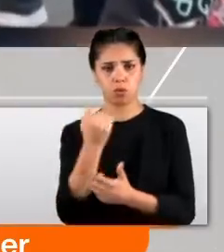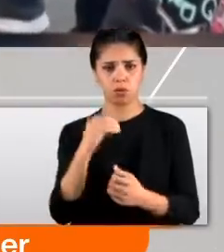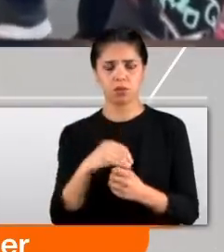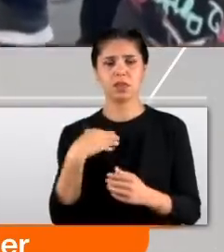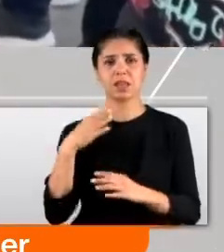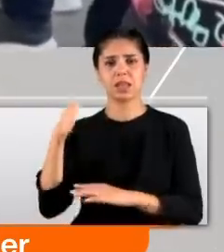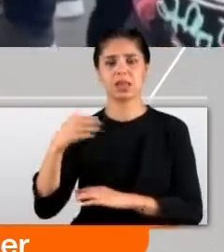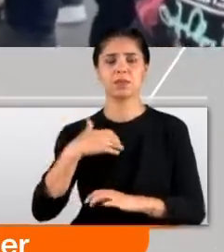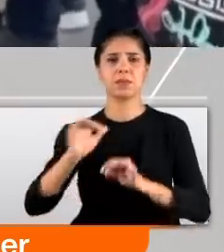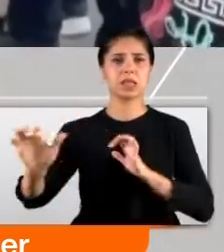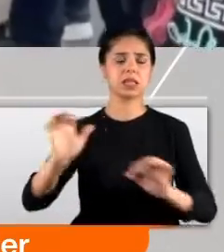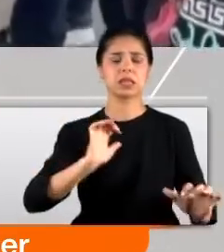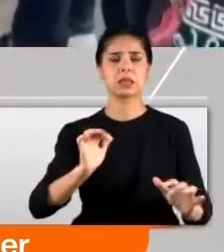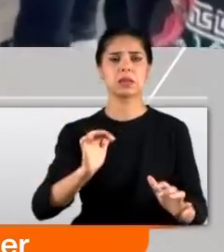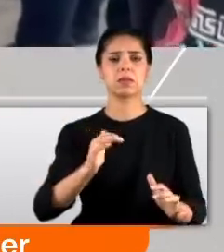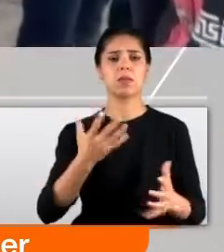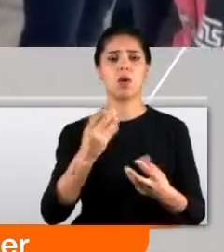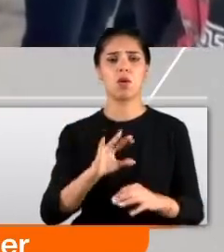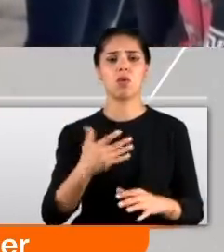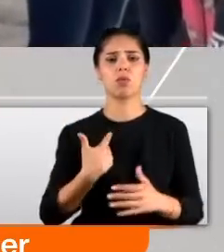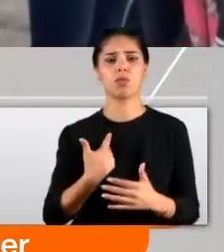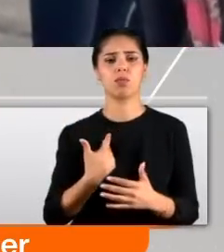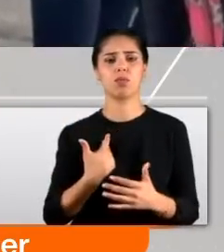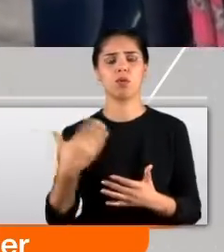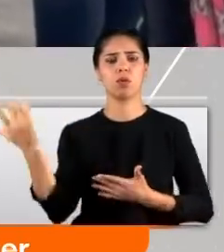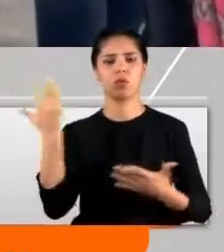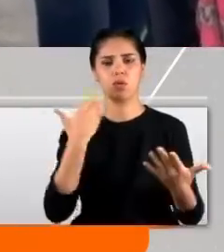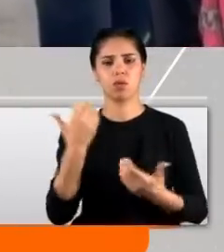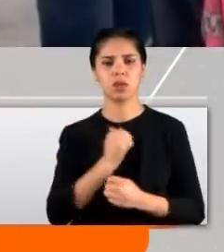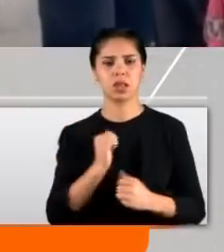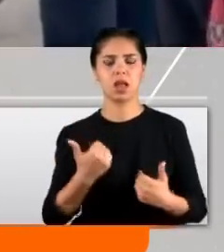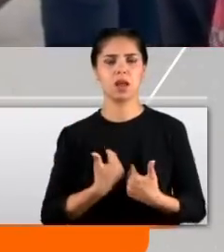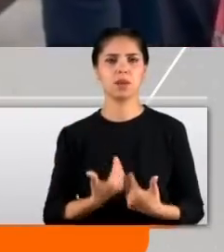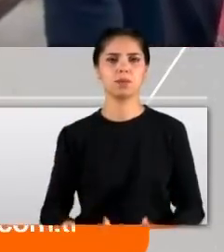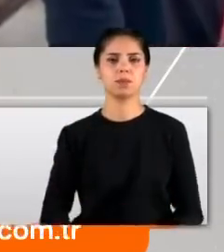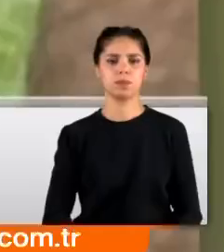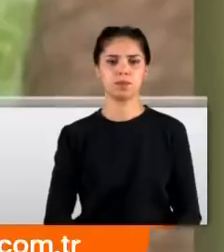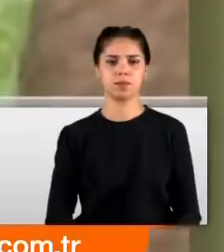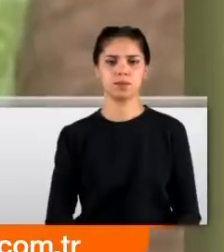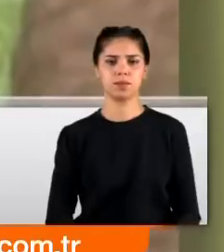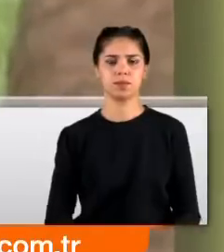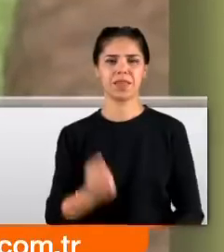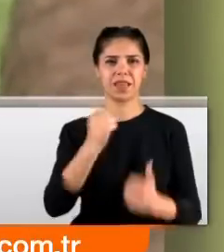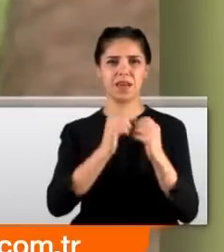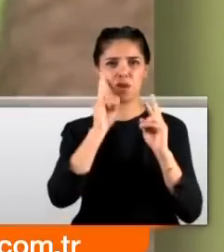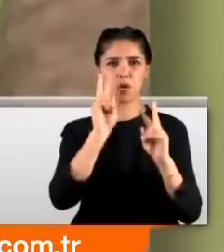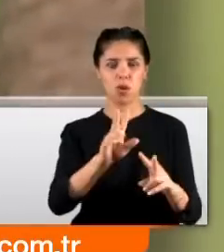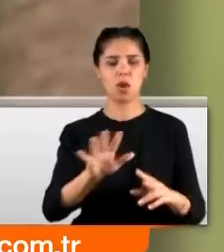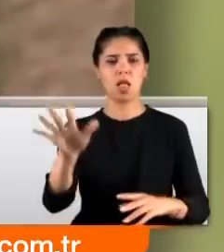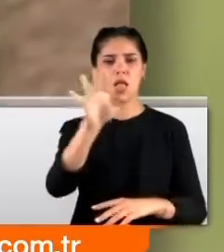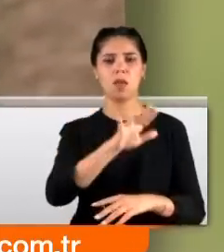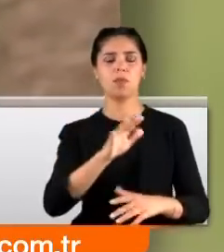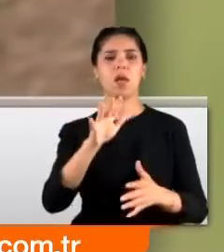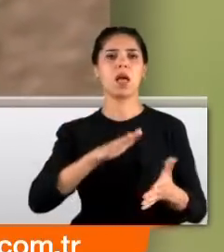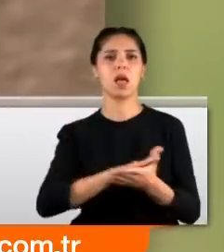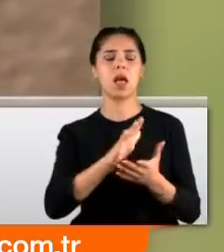derken gittim ittirmeye çalıştım ve çok bir efektif olmayınca da hepsi bana saldırmış oldu. Kavgayı görenler hemen kaykay